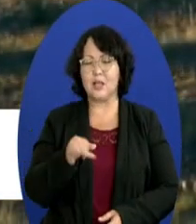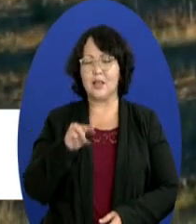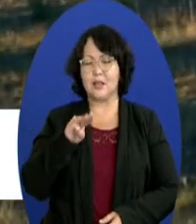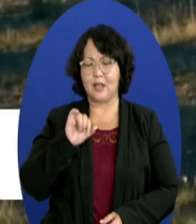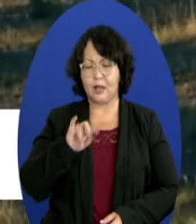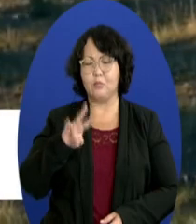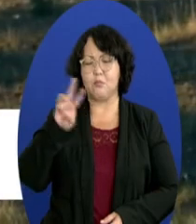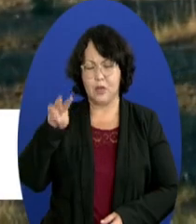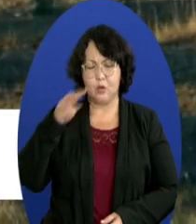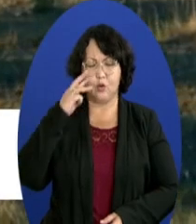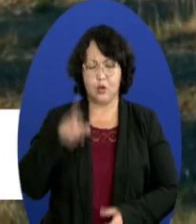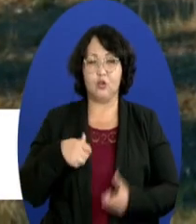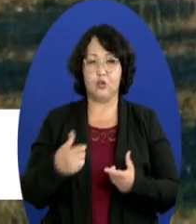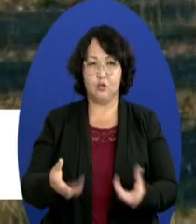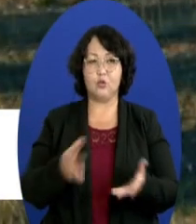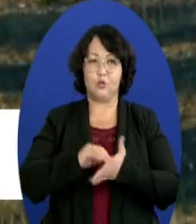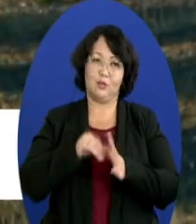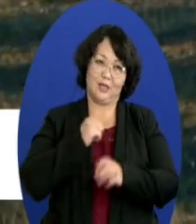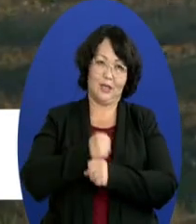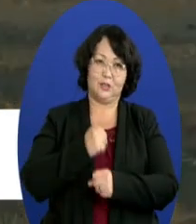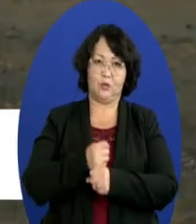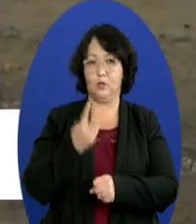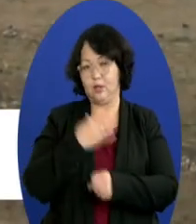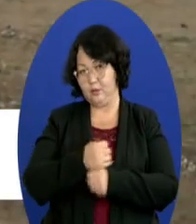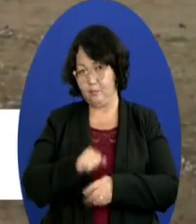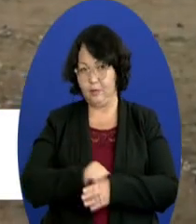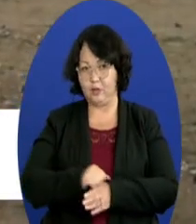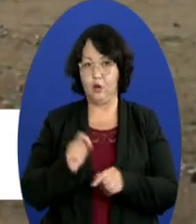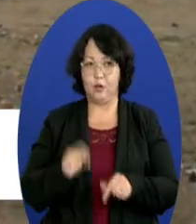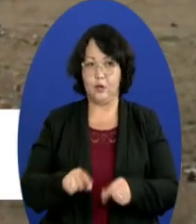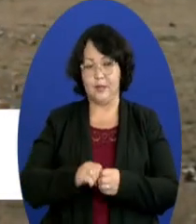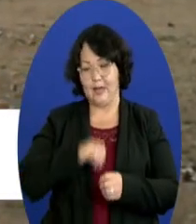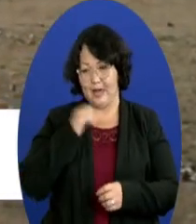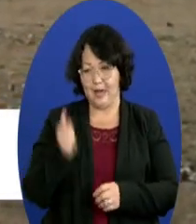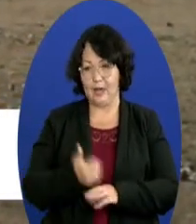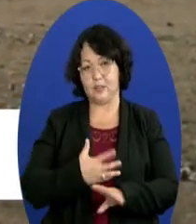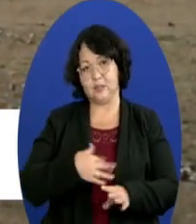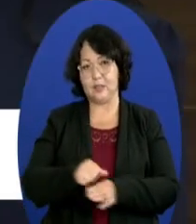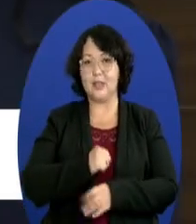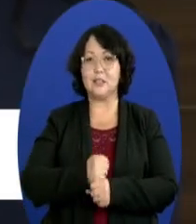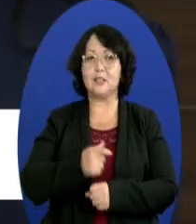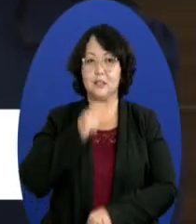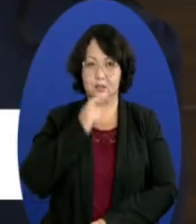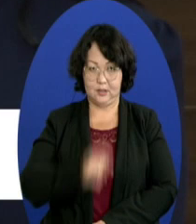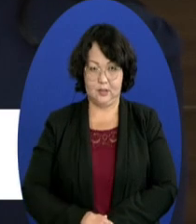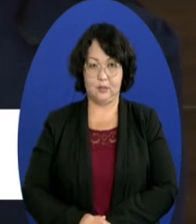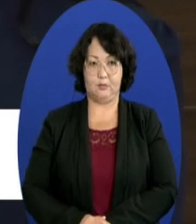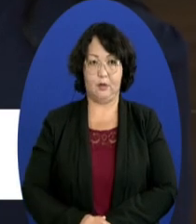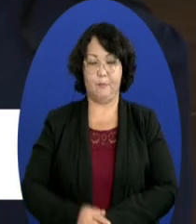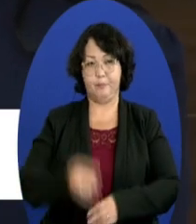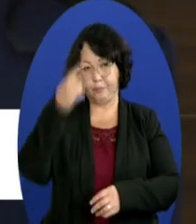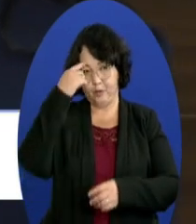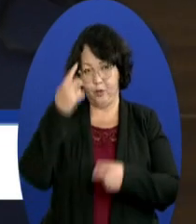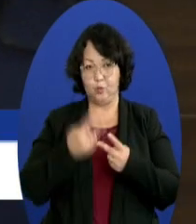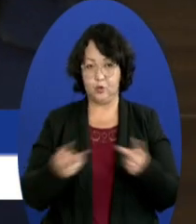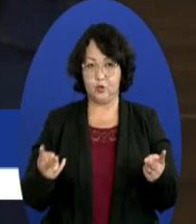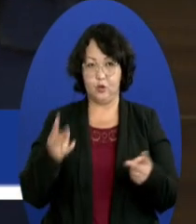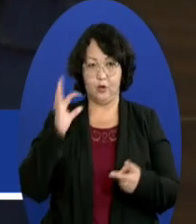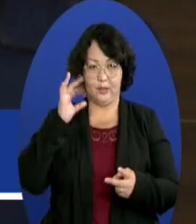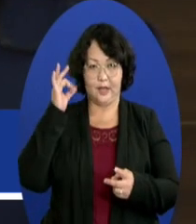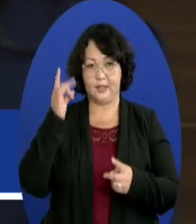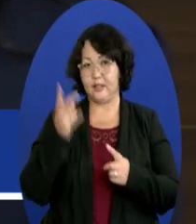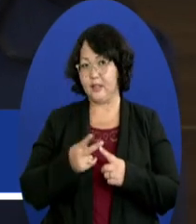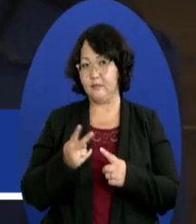гадна төлөвлөсөн бусад ажил, үйл ажиллагааны бэлтгэлийг энэ онд хангаж ажиллана гэлээ. Монголын үндэсний олон нийтийн радио телевиз маань батлан